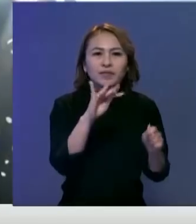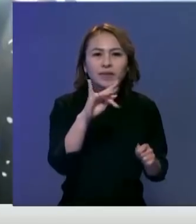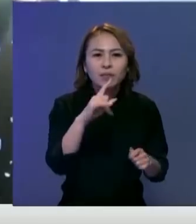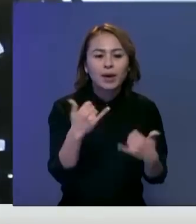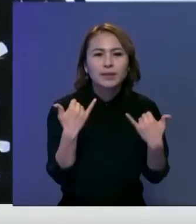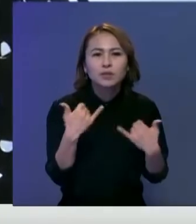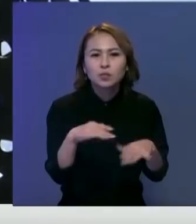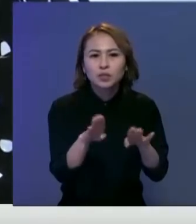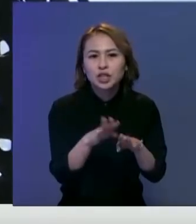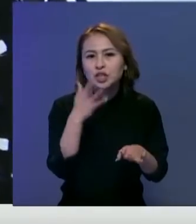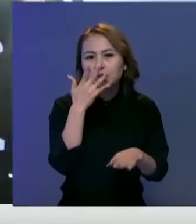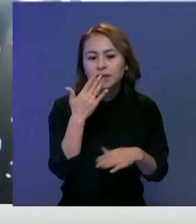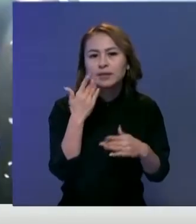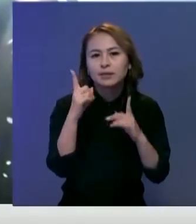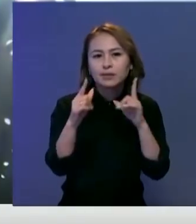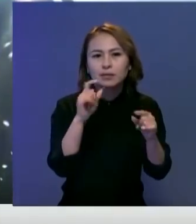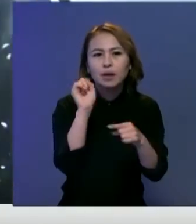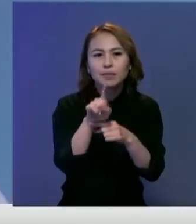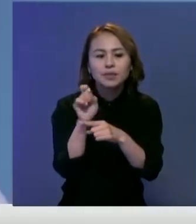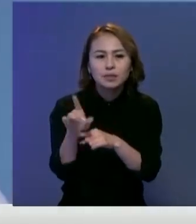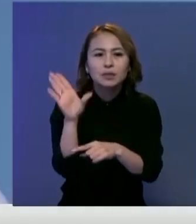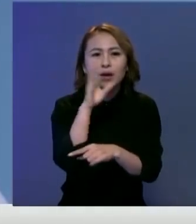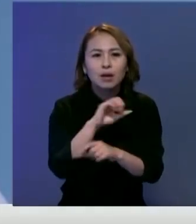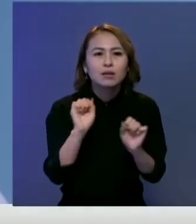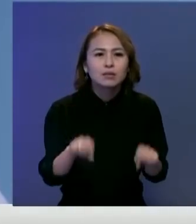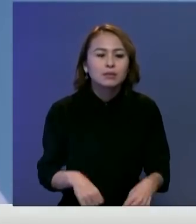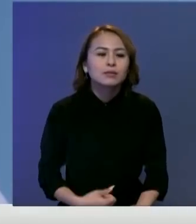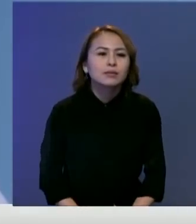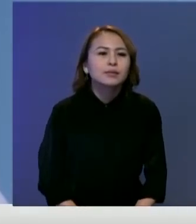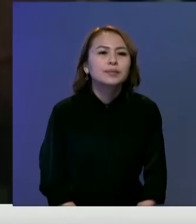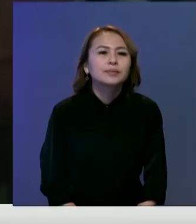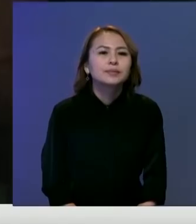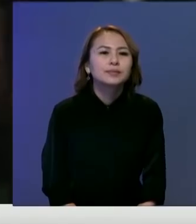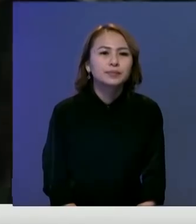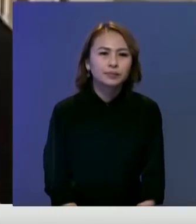құрылған фирма қазірдің өзінде шет әлдерден де тапсыры сала бастады.